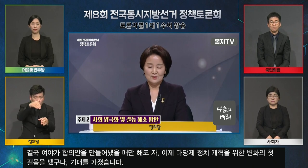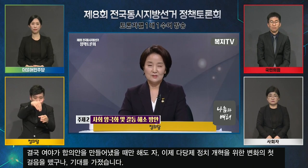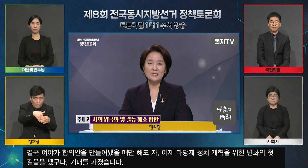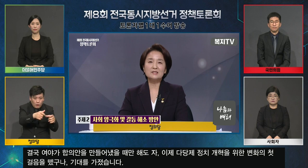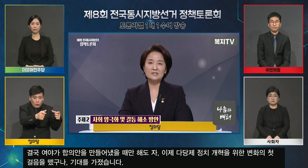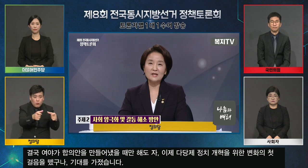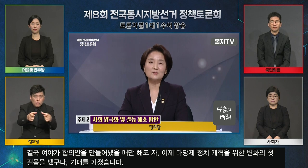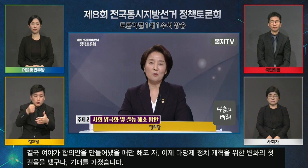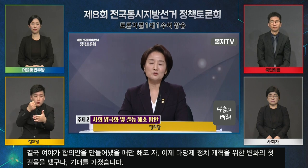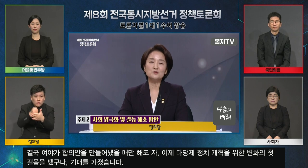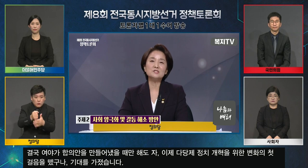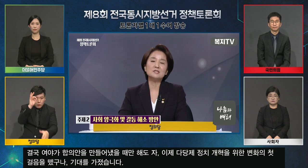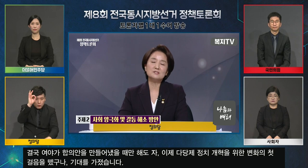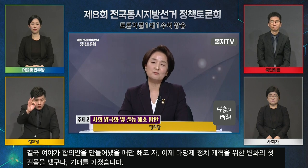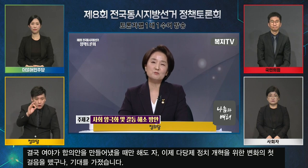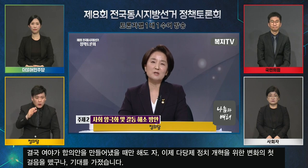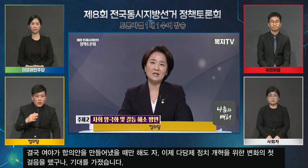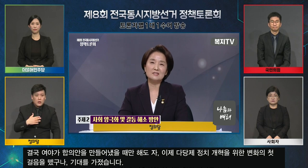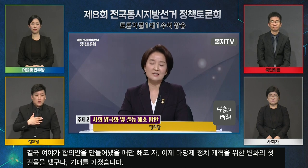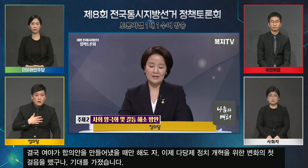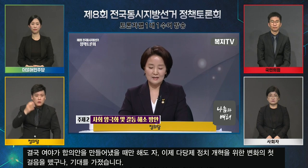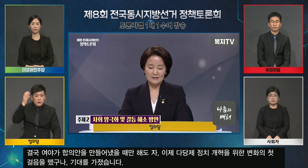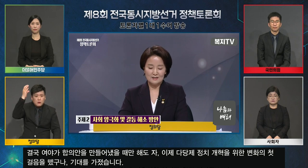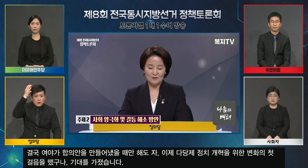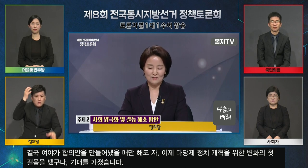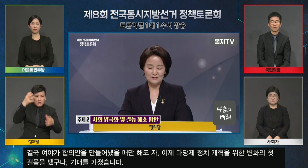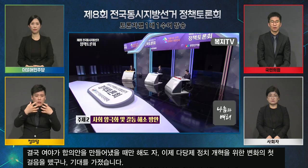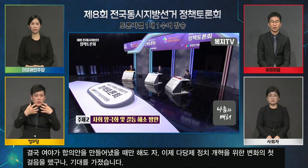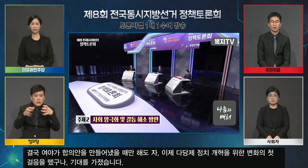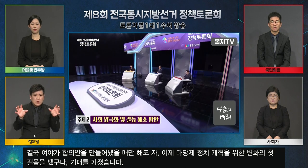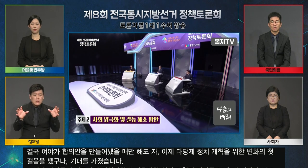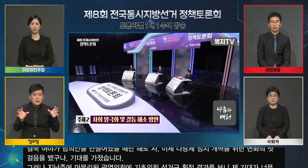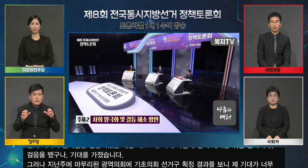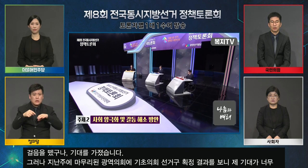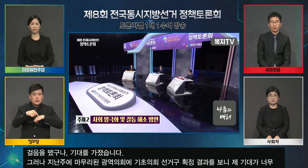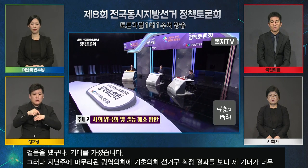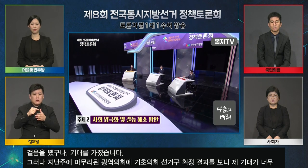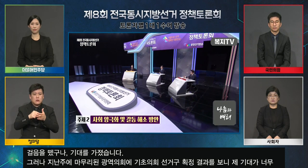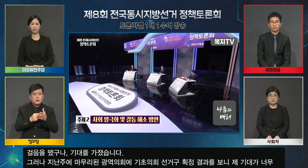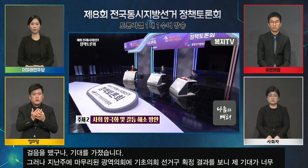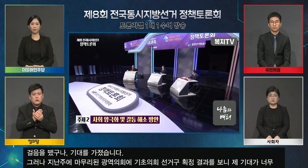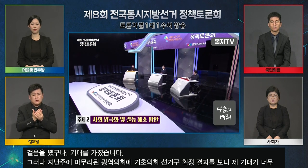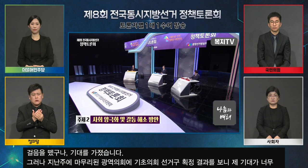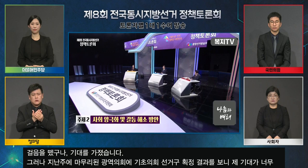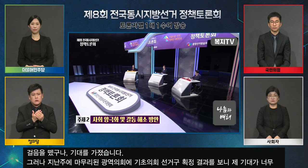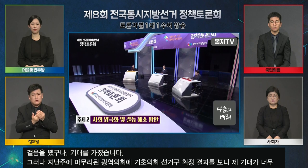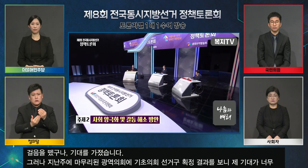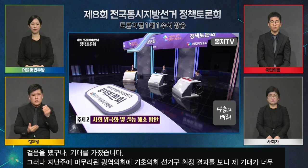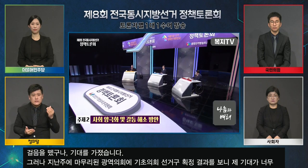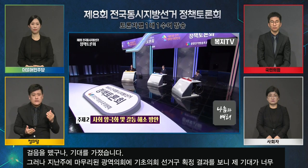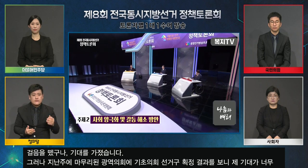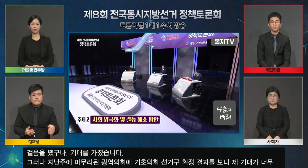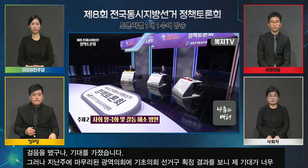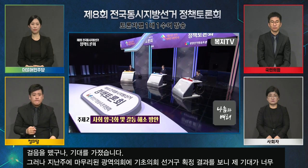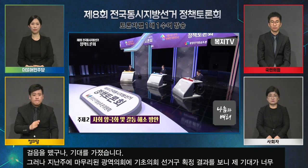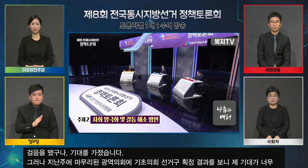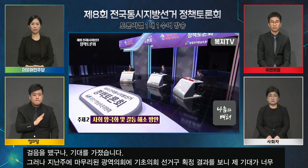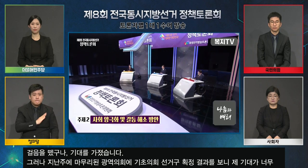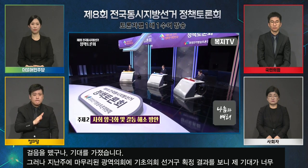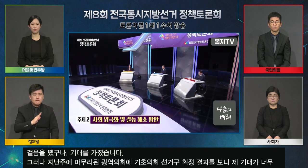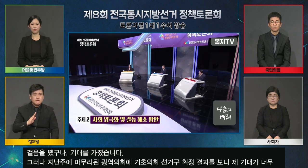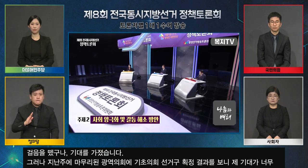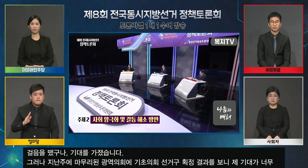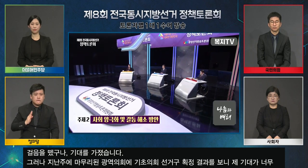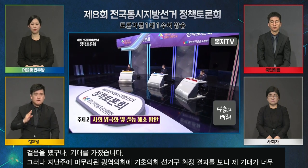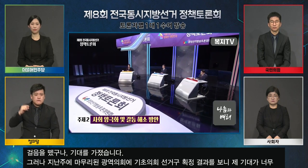제 기대가 너무 순진했을 뿐만 아니라 참담함을 넘어서 사실 배신감까지 들었습니다.